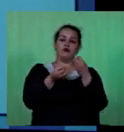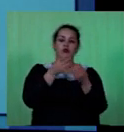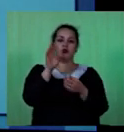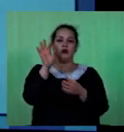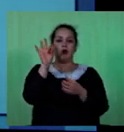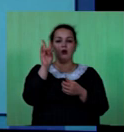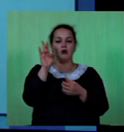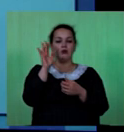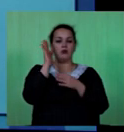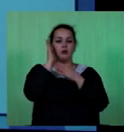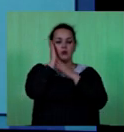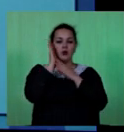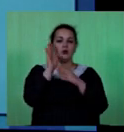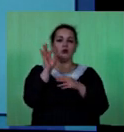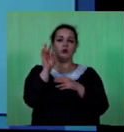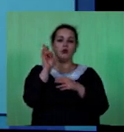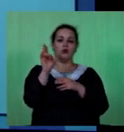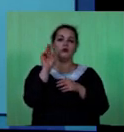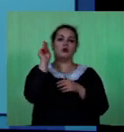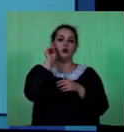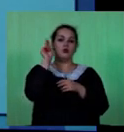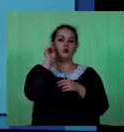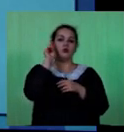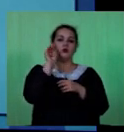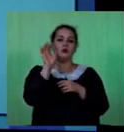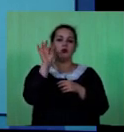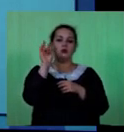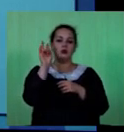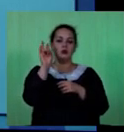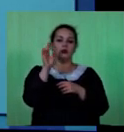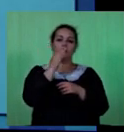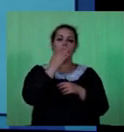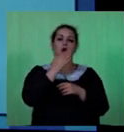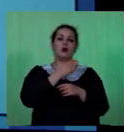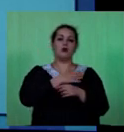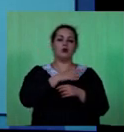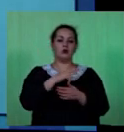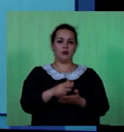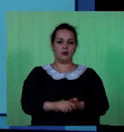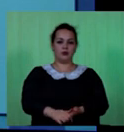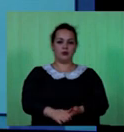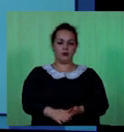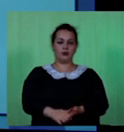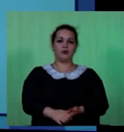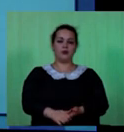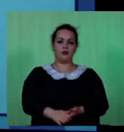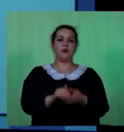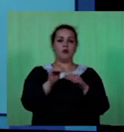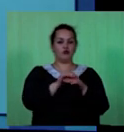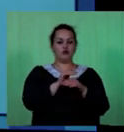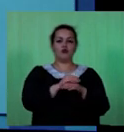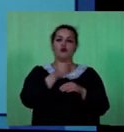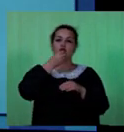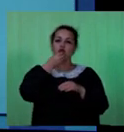«они спят», «он учится», «он любит». Молодцы, вы хорошо